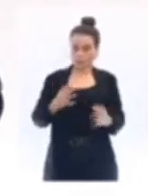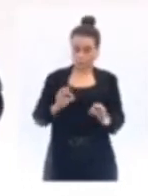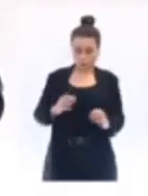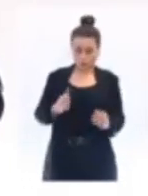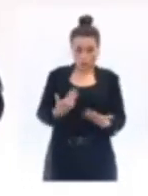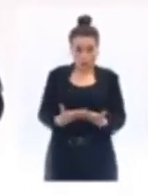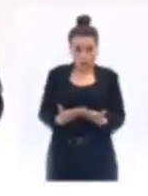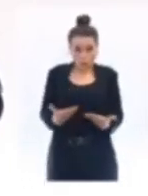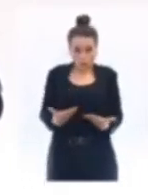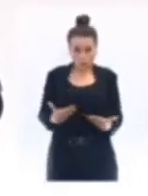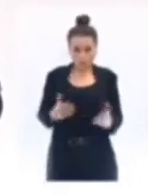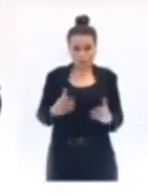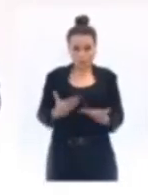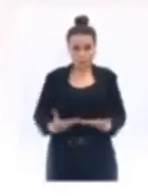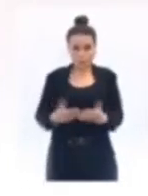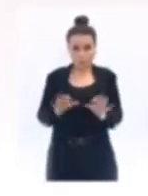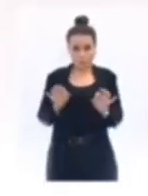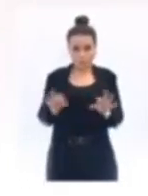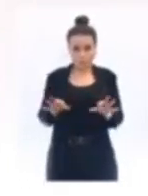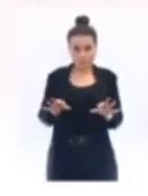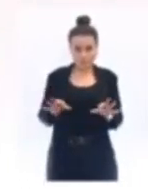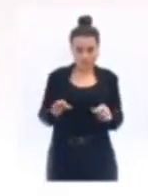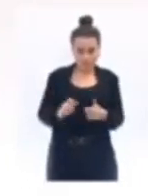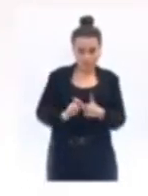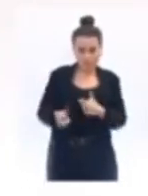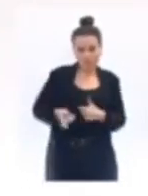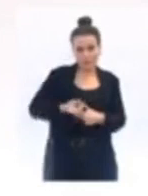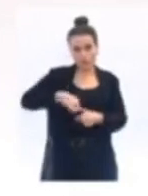Est-ce que rester